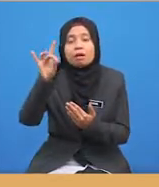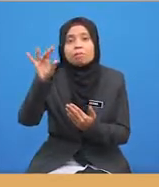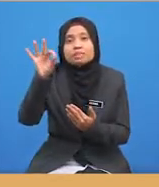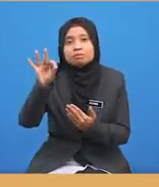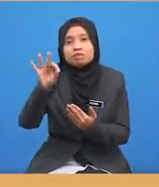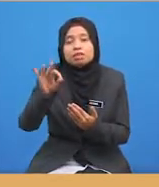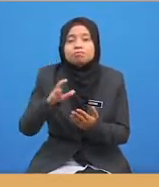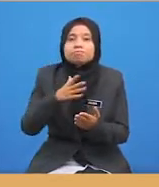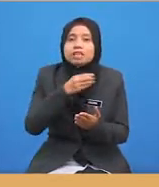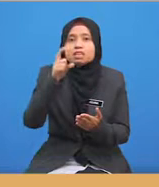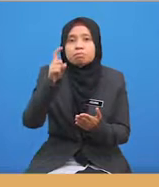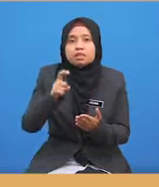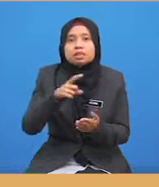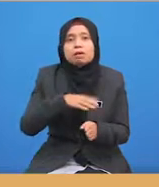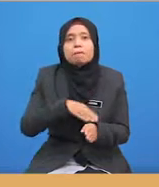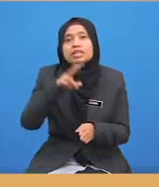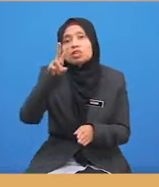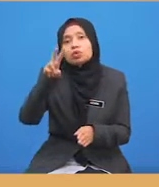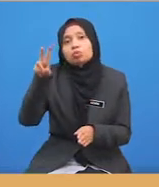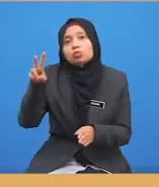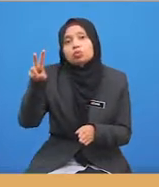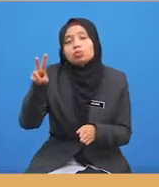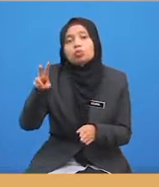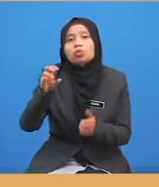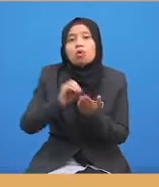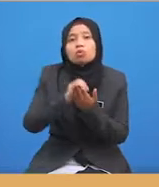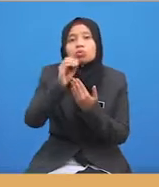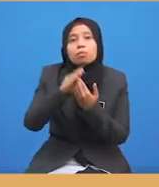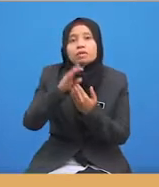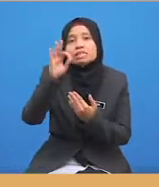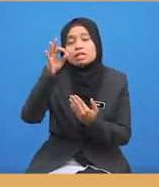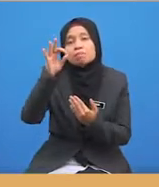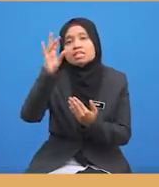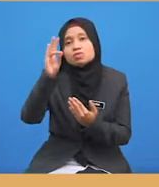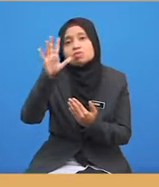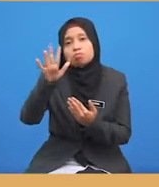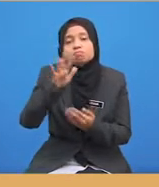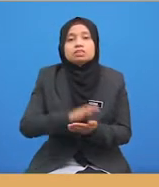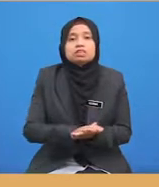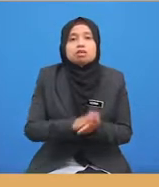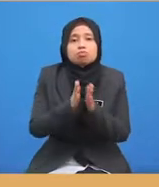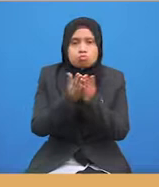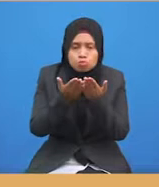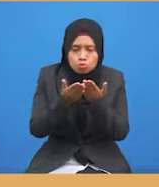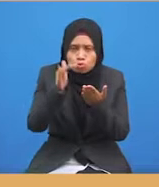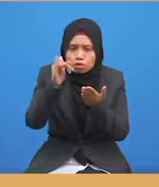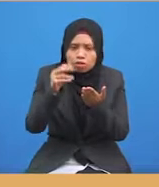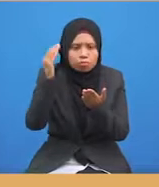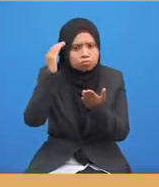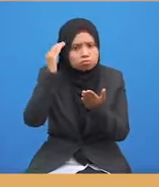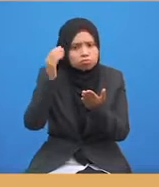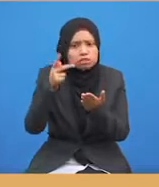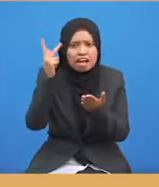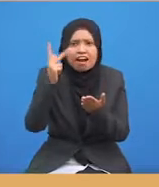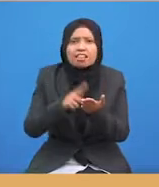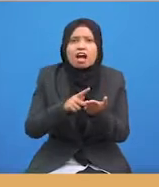dan meninggal dunia pada 22 Oktober 1975. Buku beliau yang paling popular